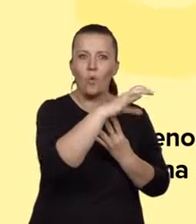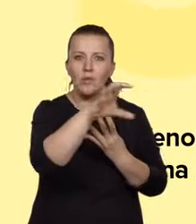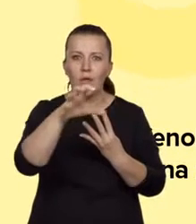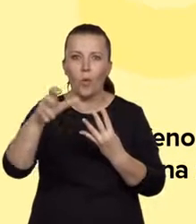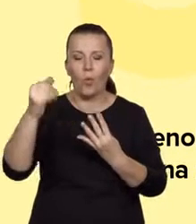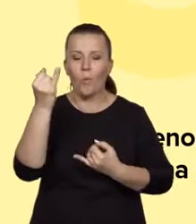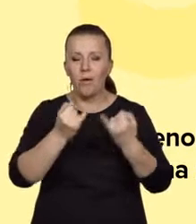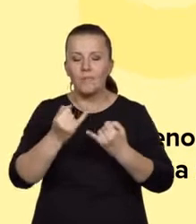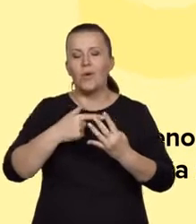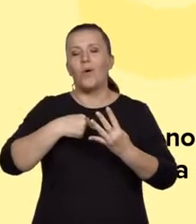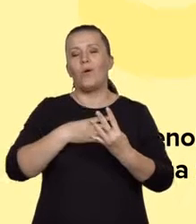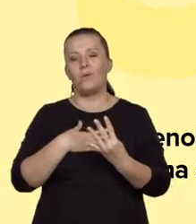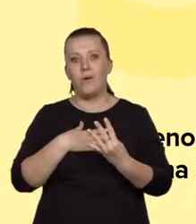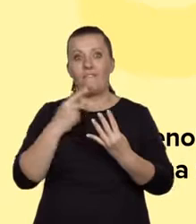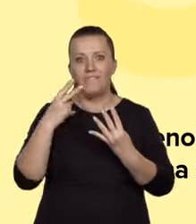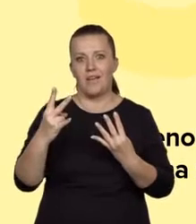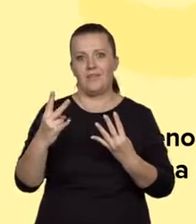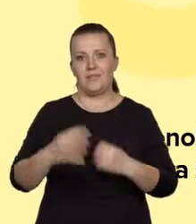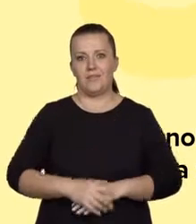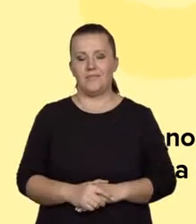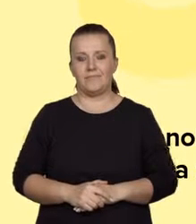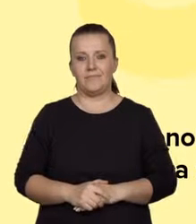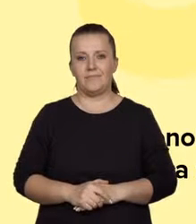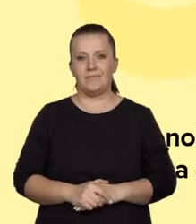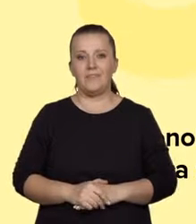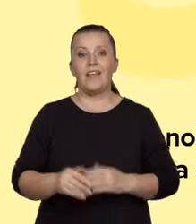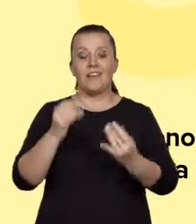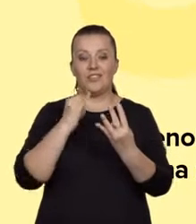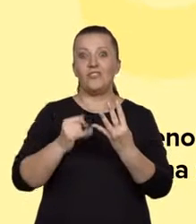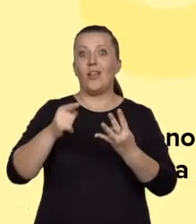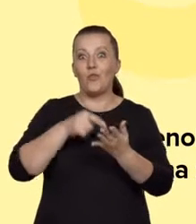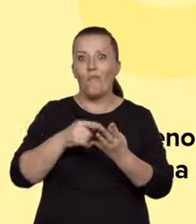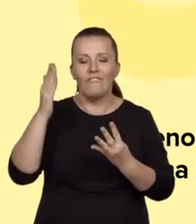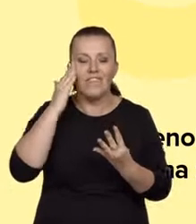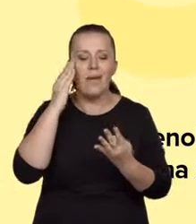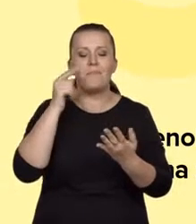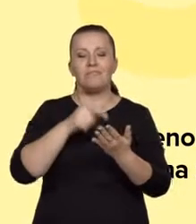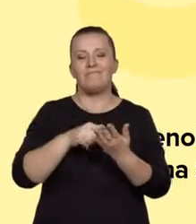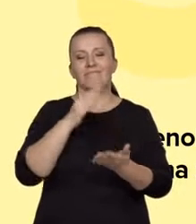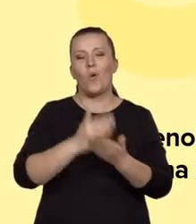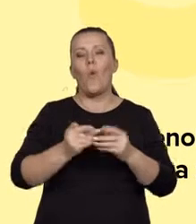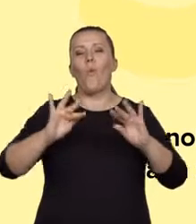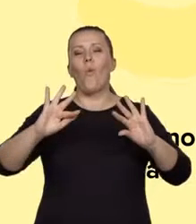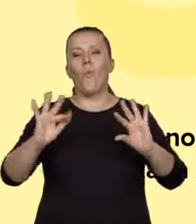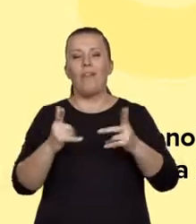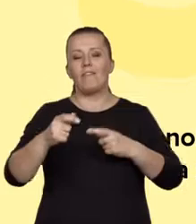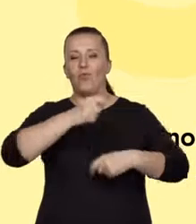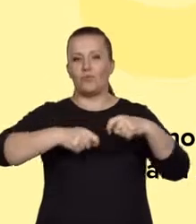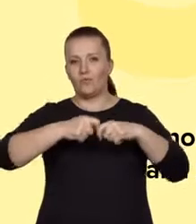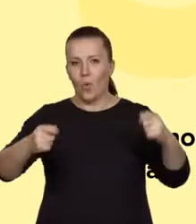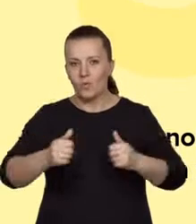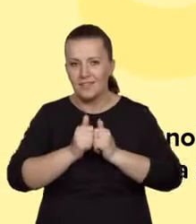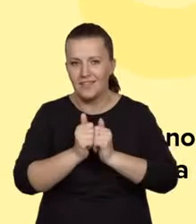związków organicznych jest dla nas bardzo ważne. Stąd już tylko krok do stwierdzenia, że aby je zidentyfikować,